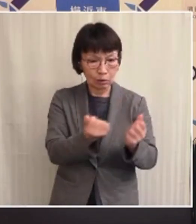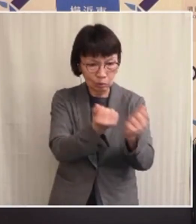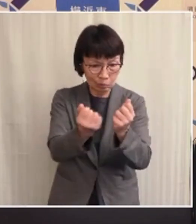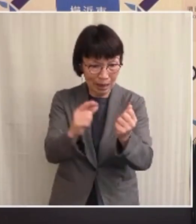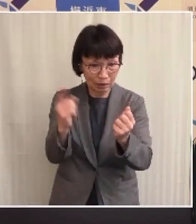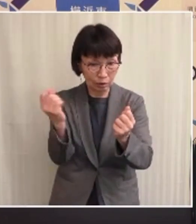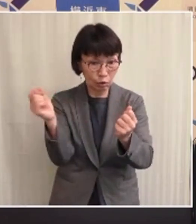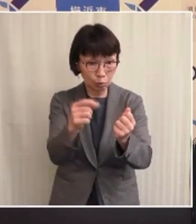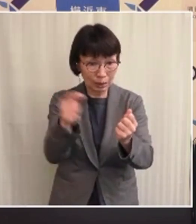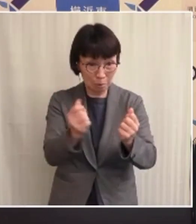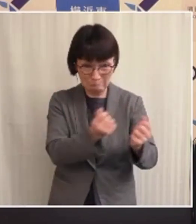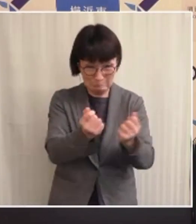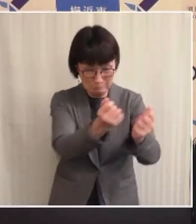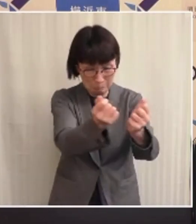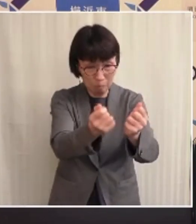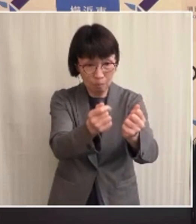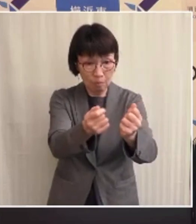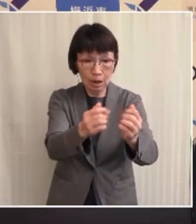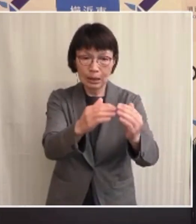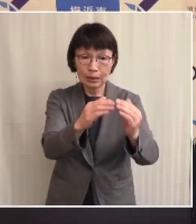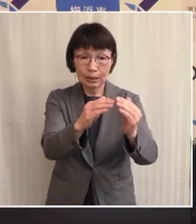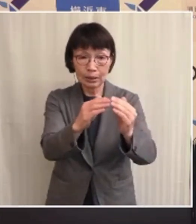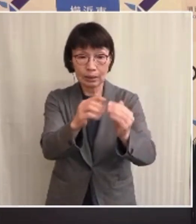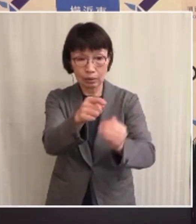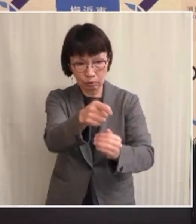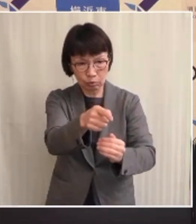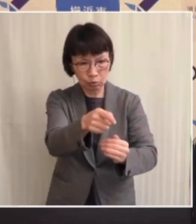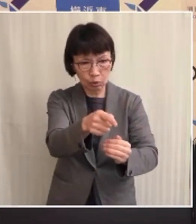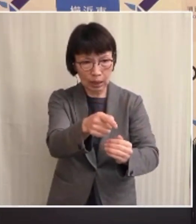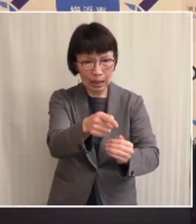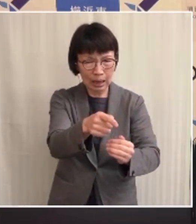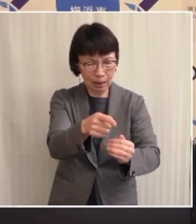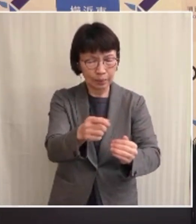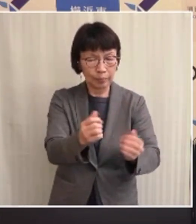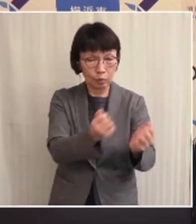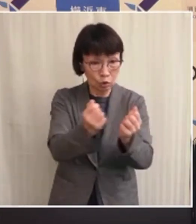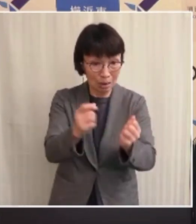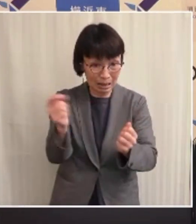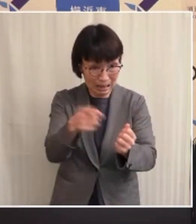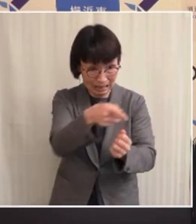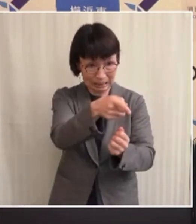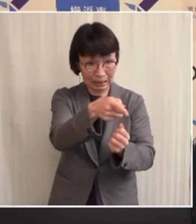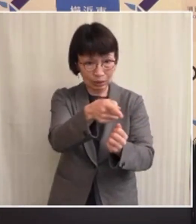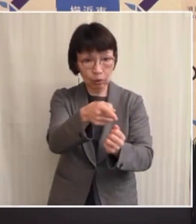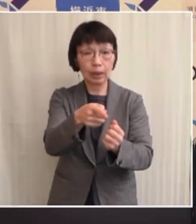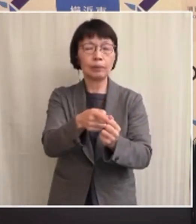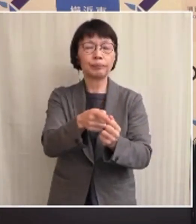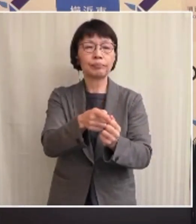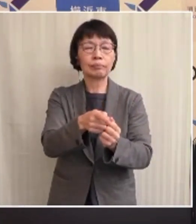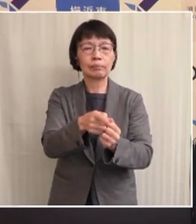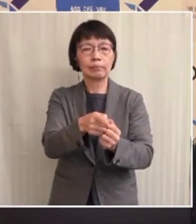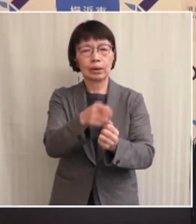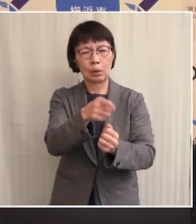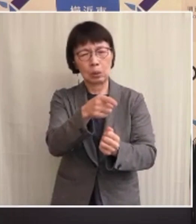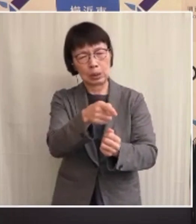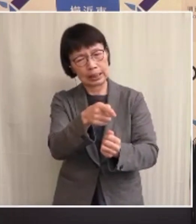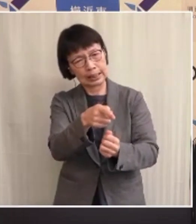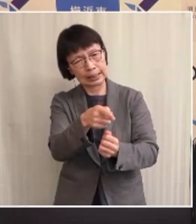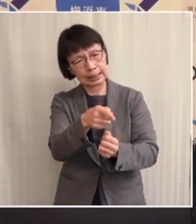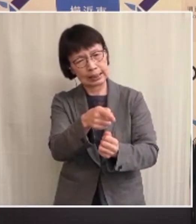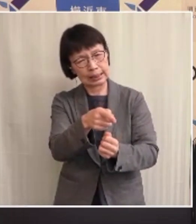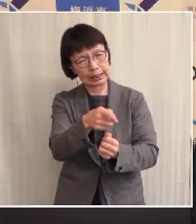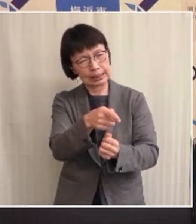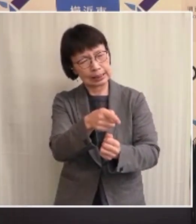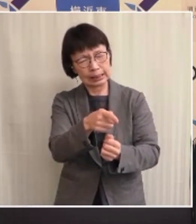死亡事故は起こってないにせよ、速度がかなり速く出ているとかあるいはこれかなり視認性が悪